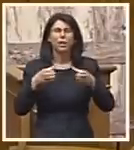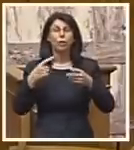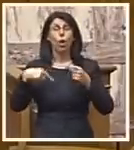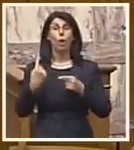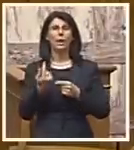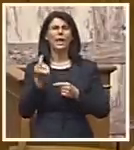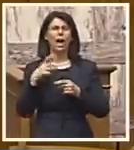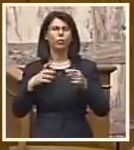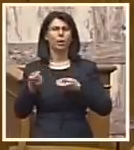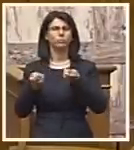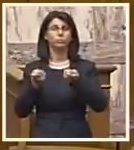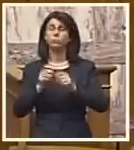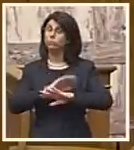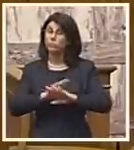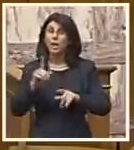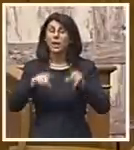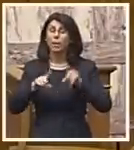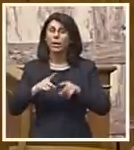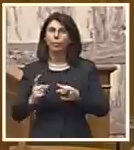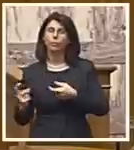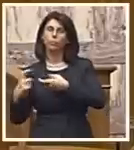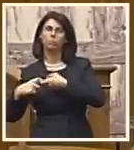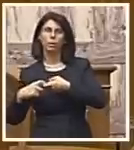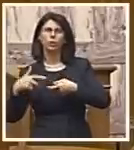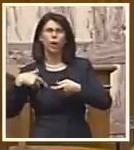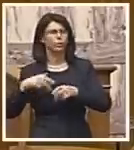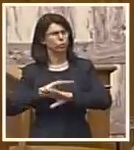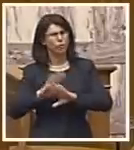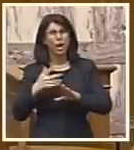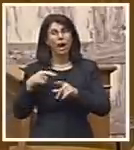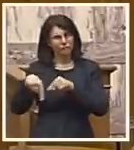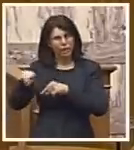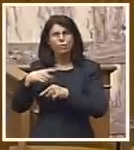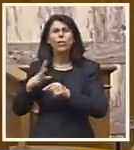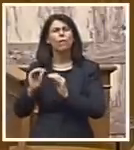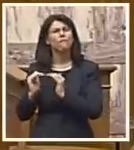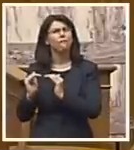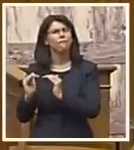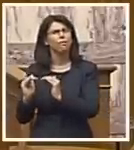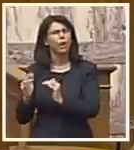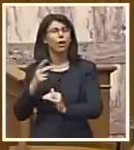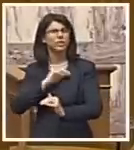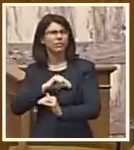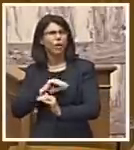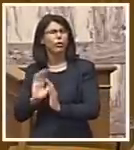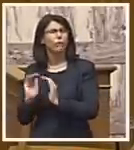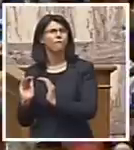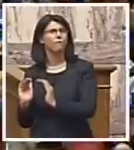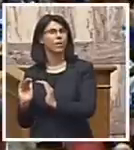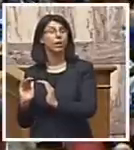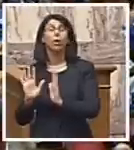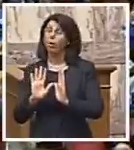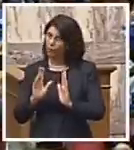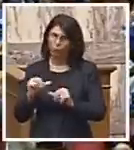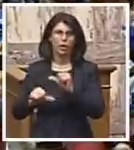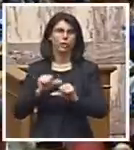που παρασιτικά επιβιώνουν και δεν θέλουν τίποτα να αλλάξει, μη θυγούν συμφέροντα και προνόμια, με